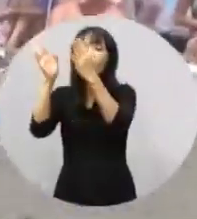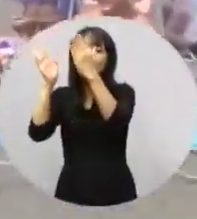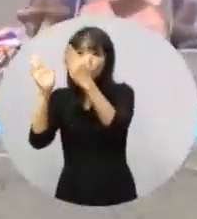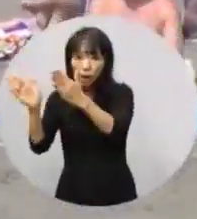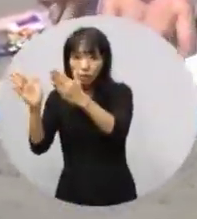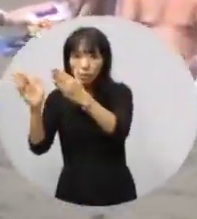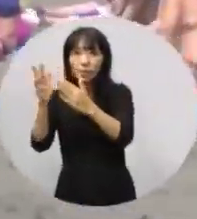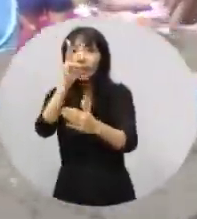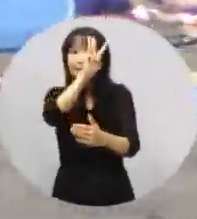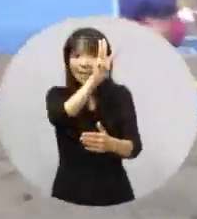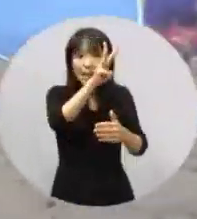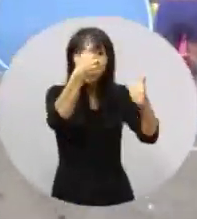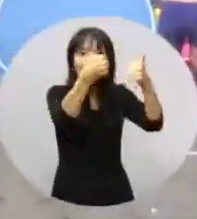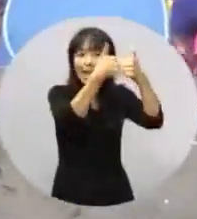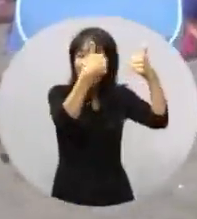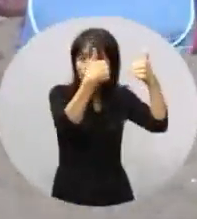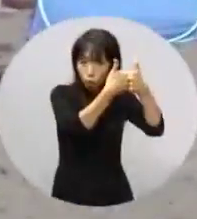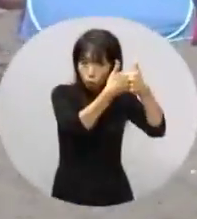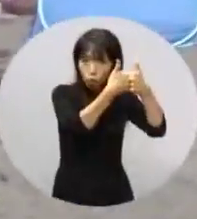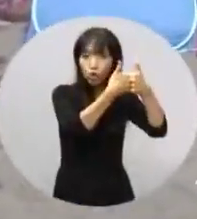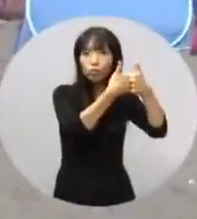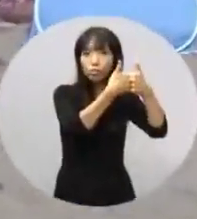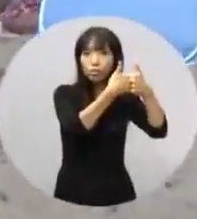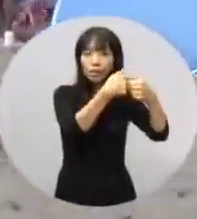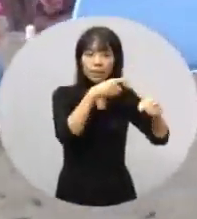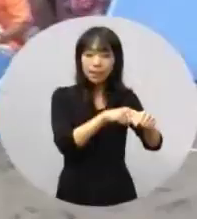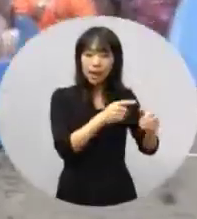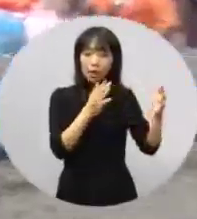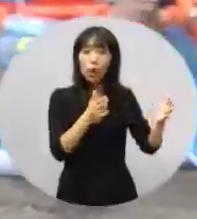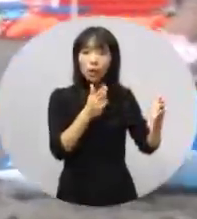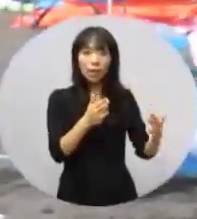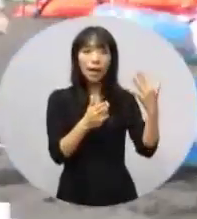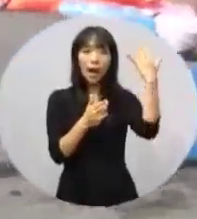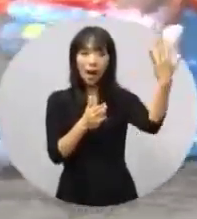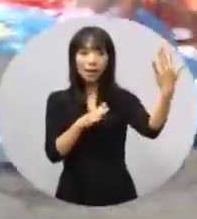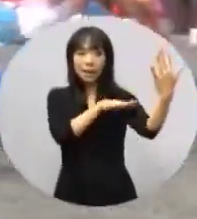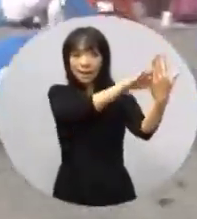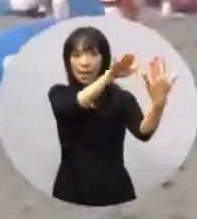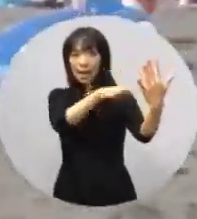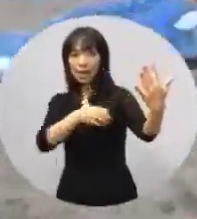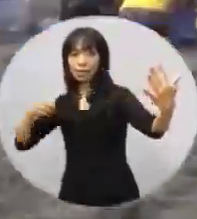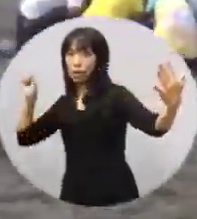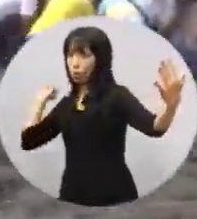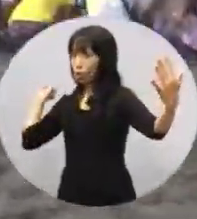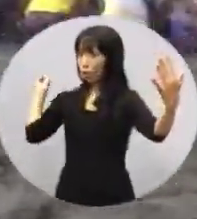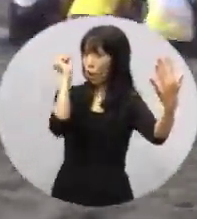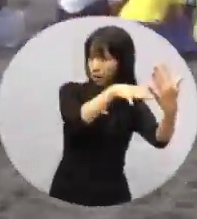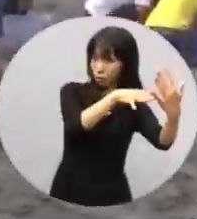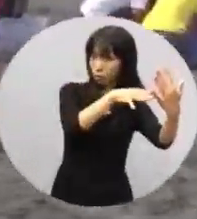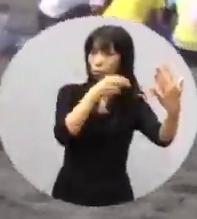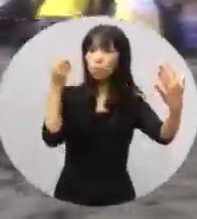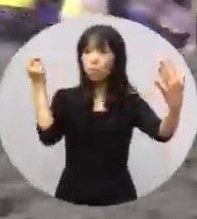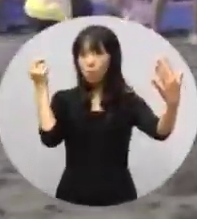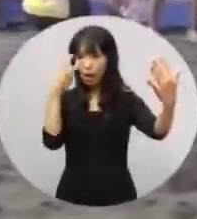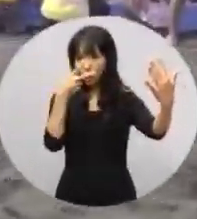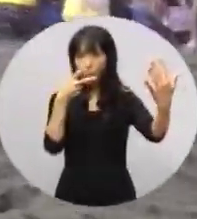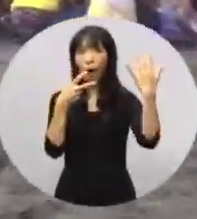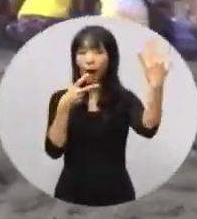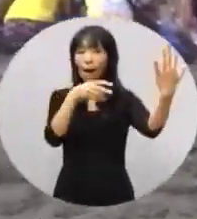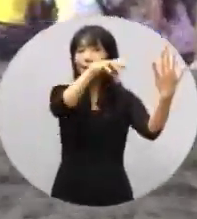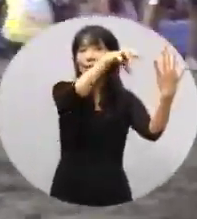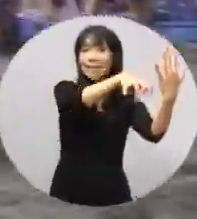分3ゲームマッチ時間内に相手チーム全員水ふうせんを当てるか相手